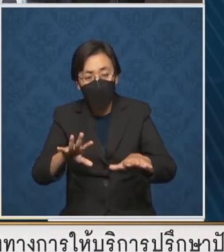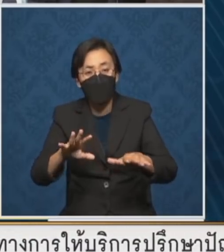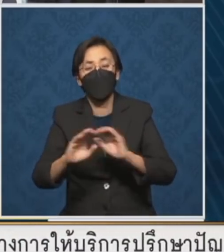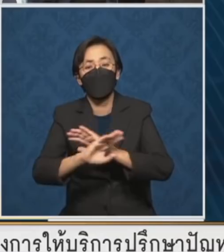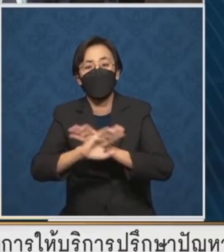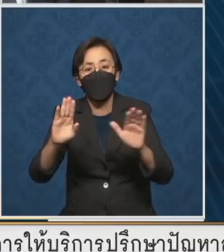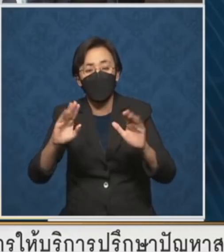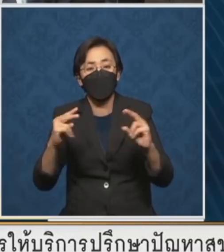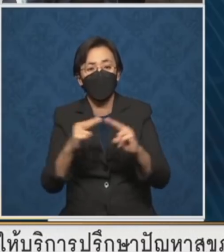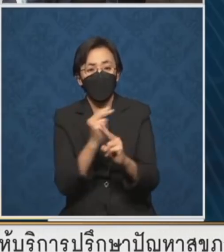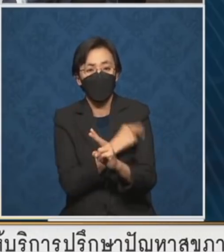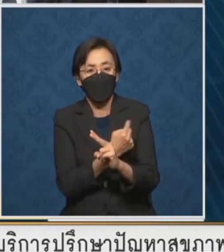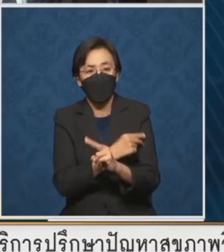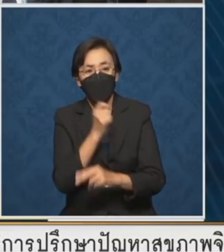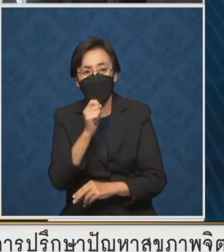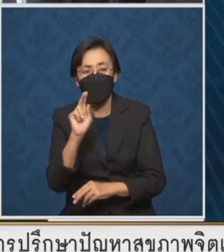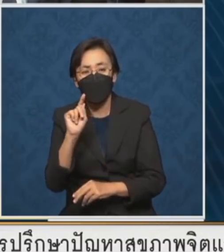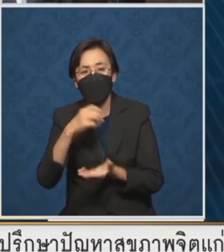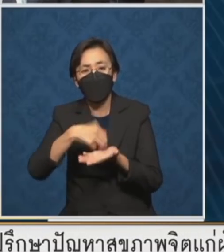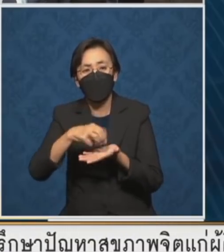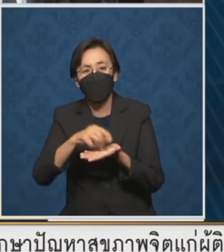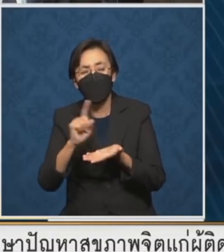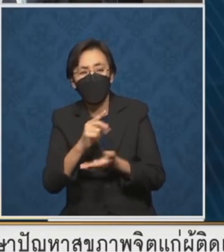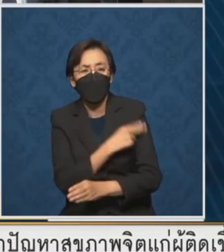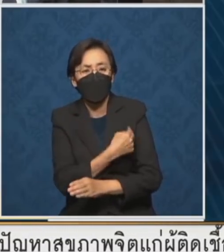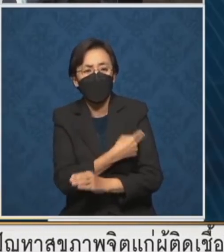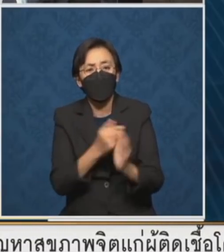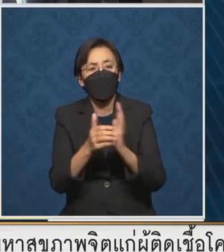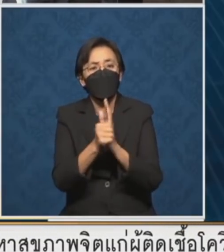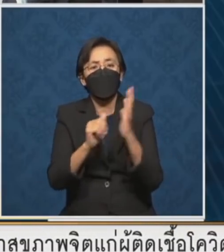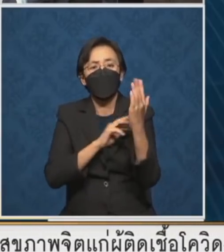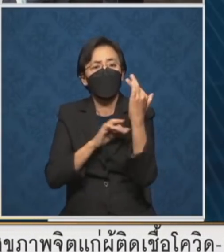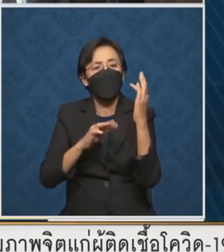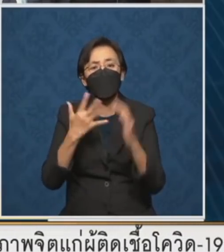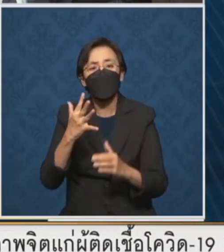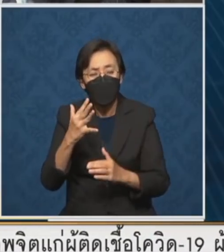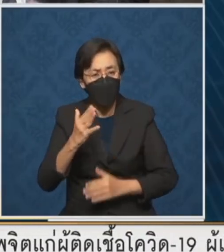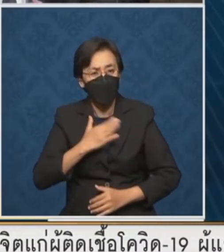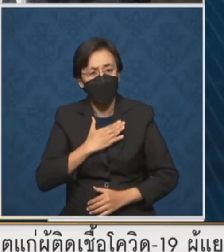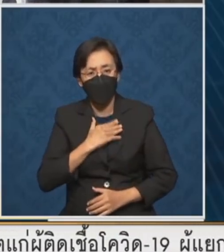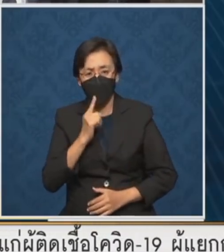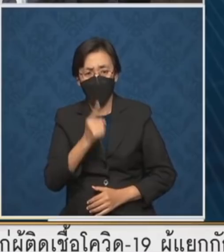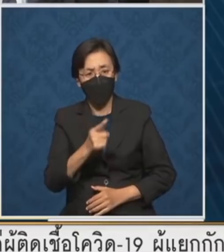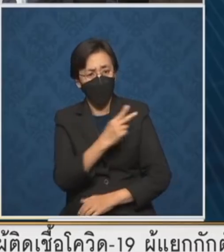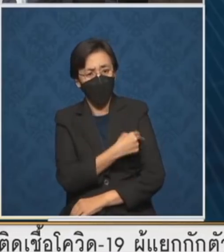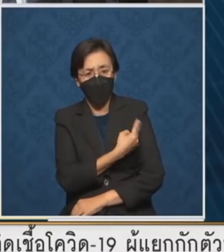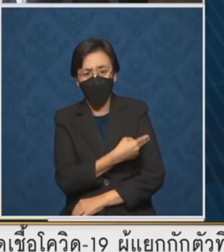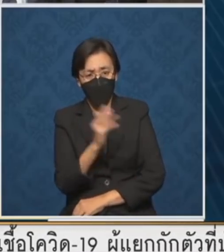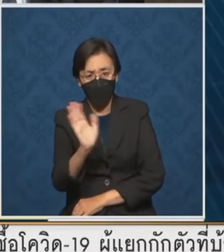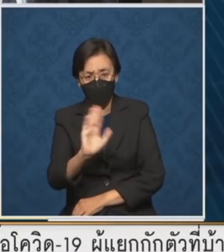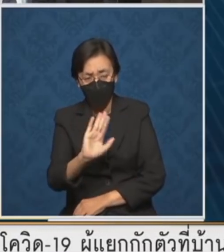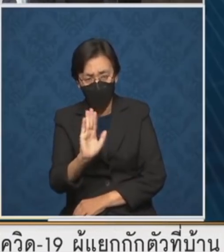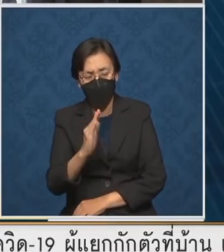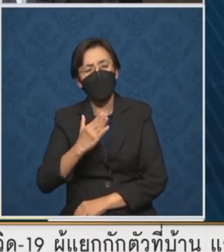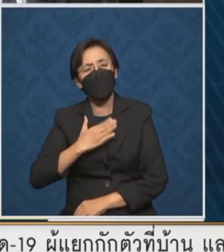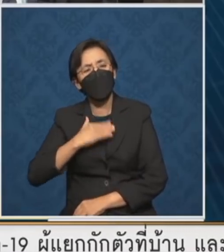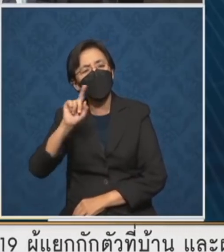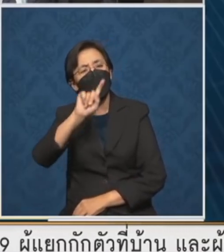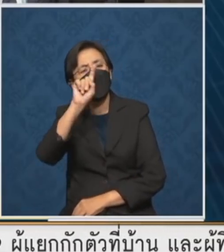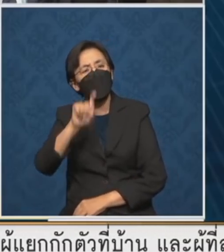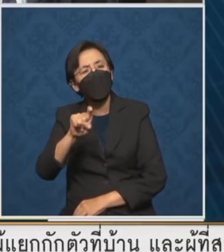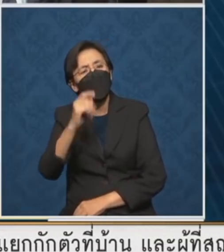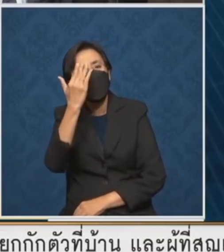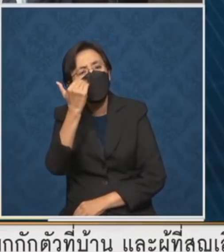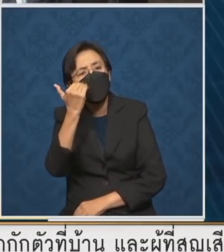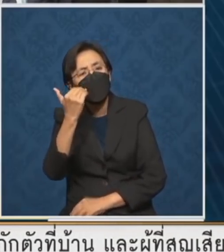ทรวงสาธารณสุขก็ต้องออกมาแถลงข่าวบอกว่าหมอไม่ถนัดคอมพิวเตอร์ซึ่งผมไม่ได้โทษหมอเลยนะครับแต่ผมสงสัยครับว่าเร